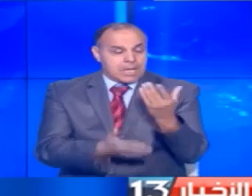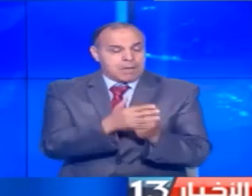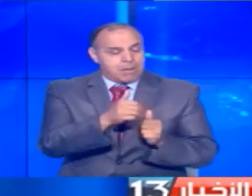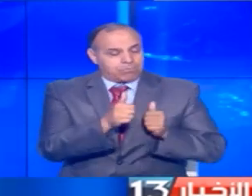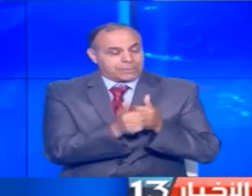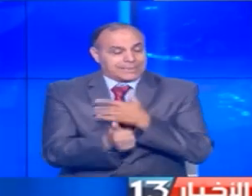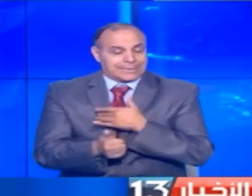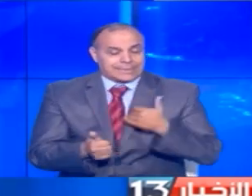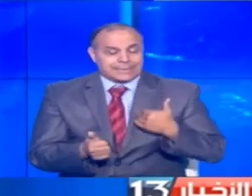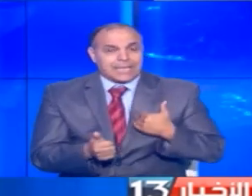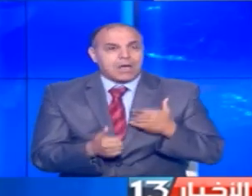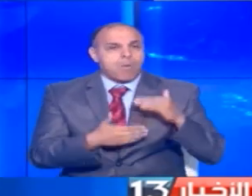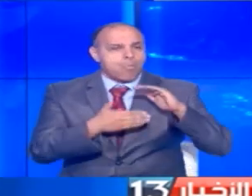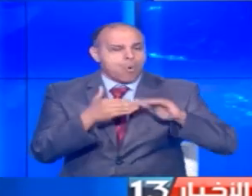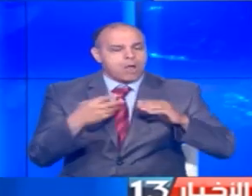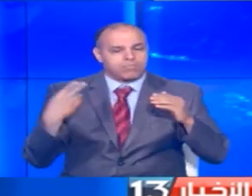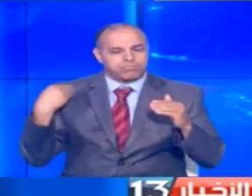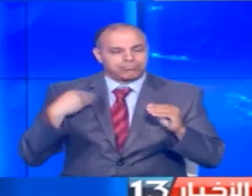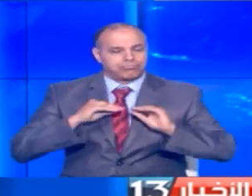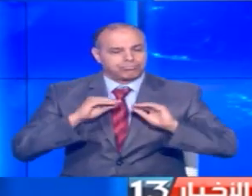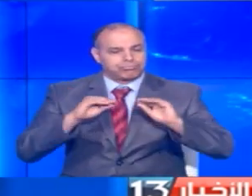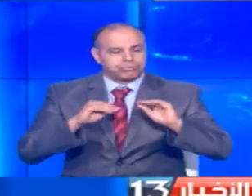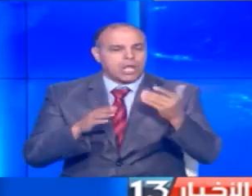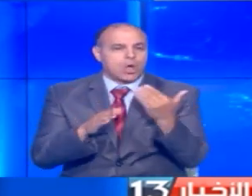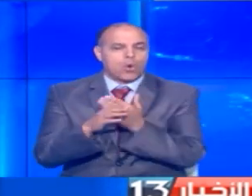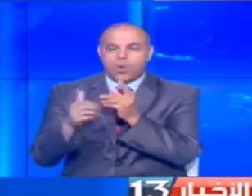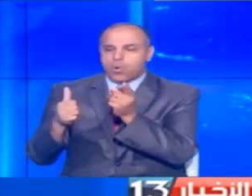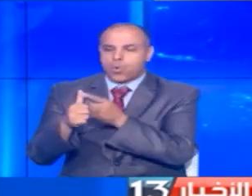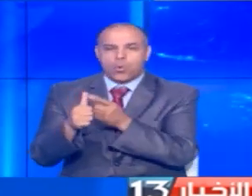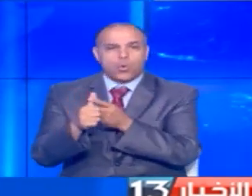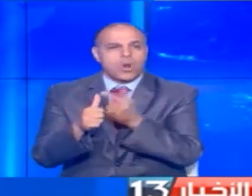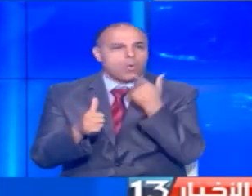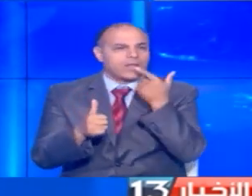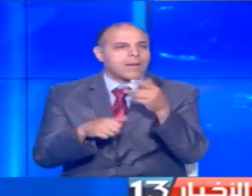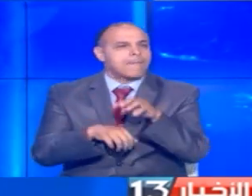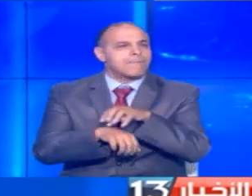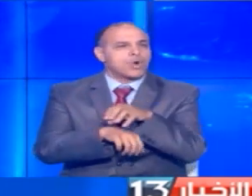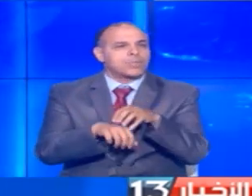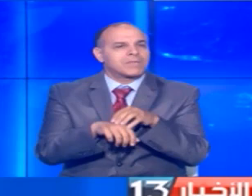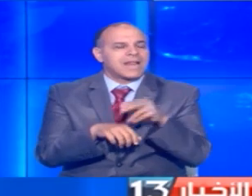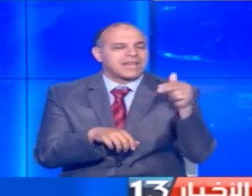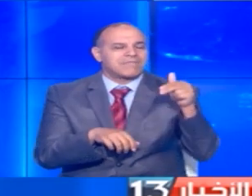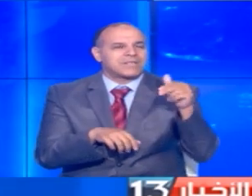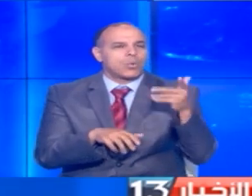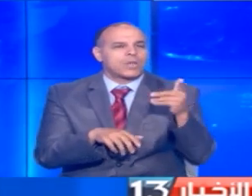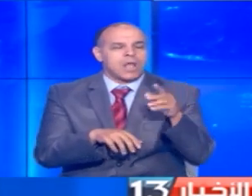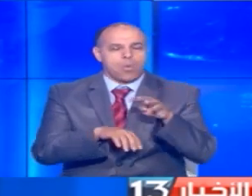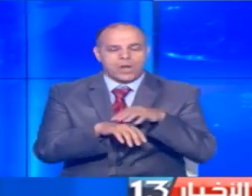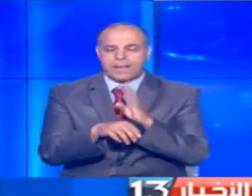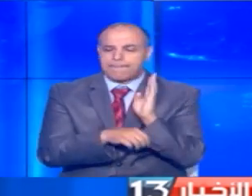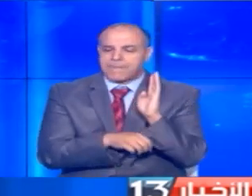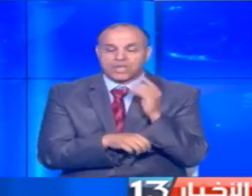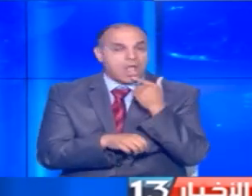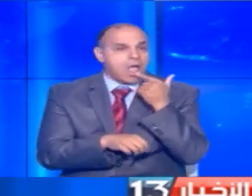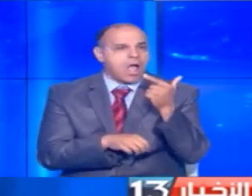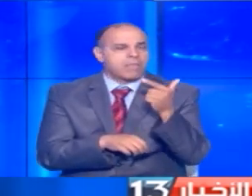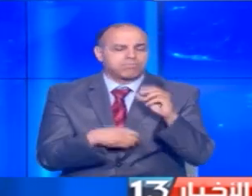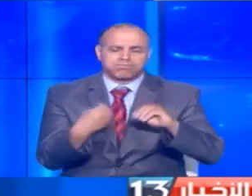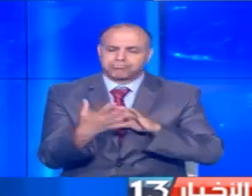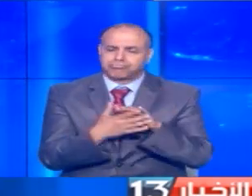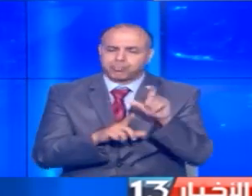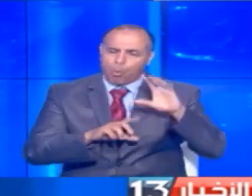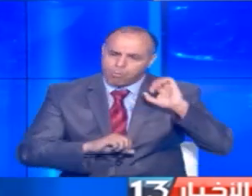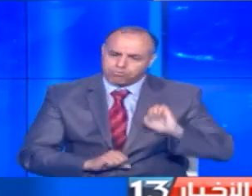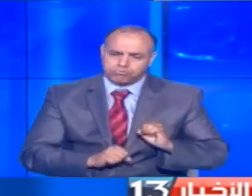المرافق الصحية ونقص الإطار التربوي بالمدرسة الابتدائية غارستايا بمعتمدية نفزة من ولاية باجا أثار حالة من